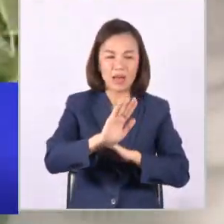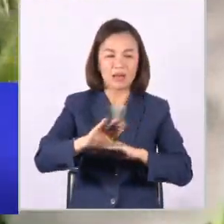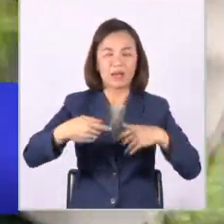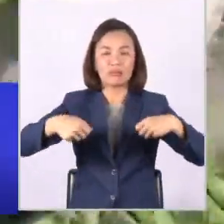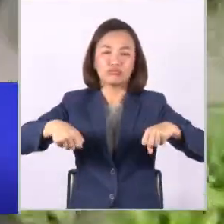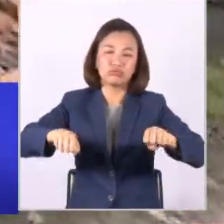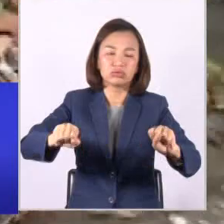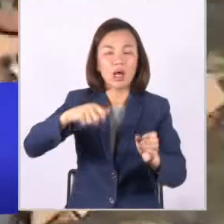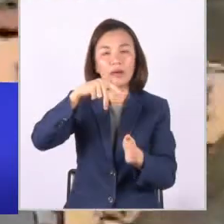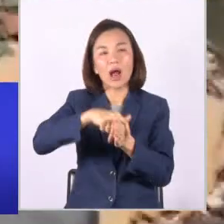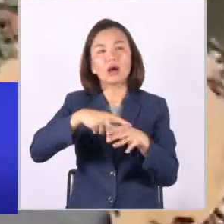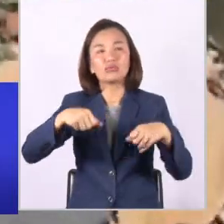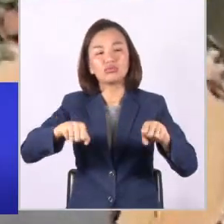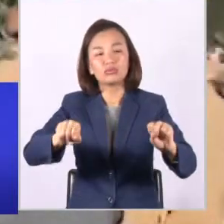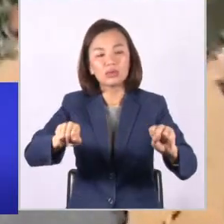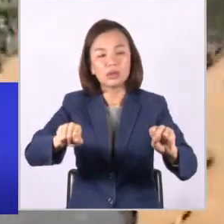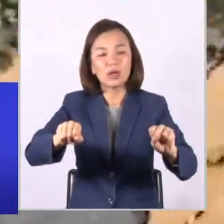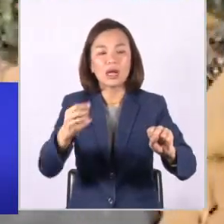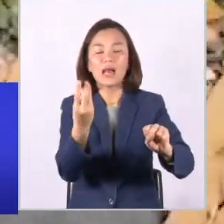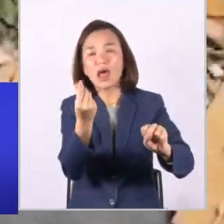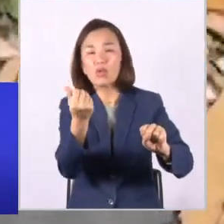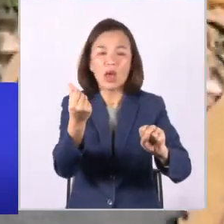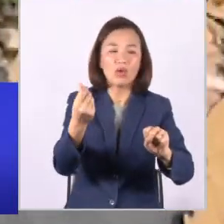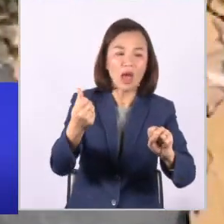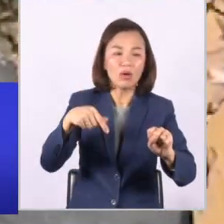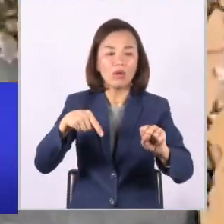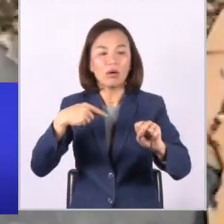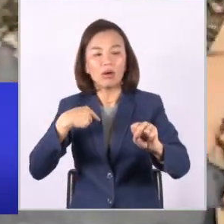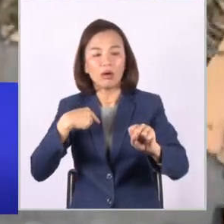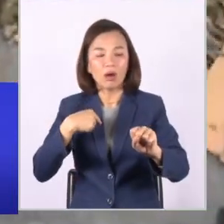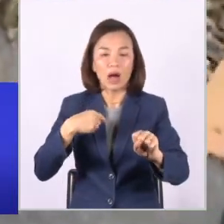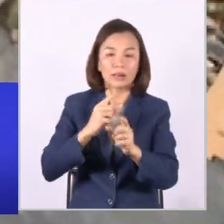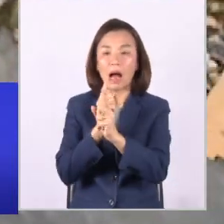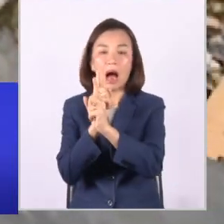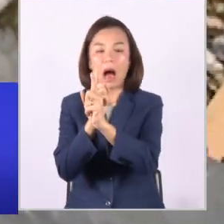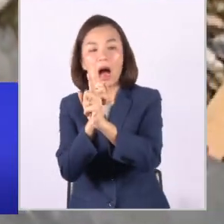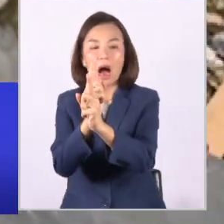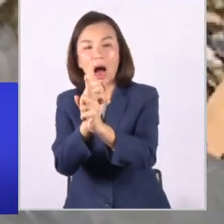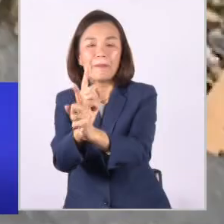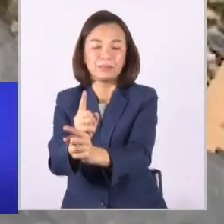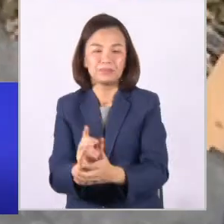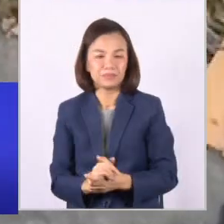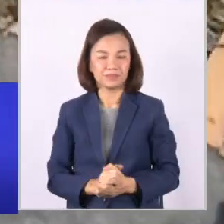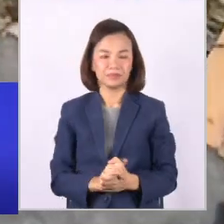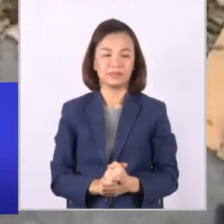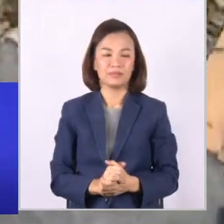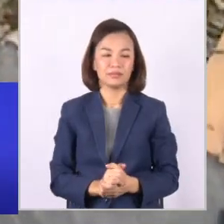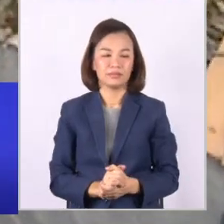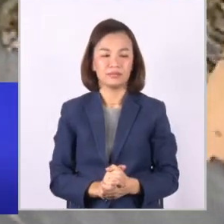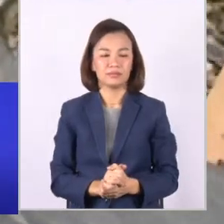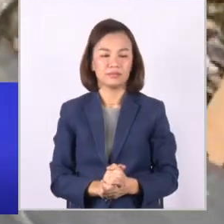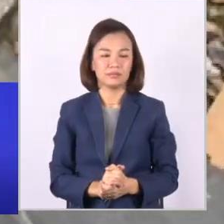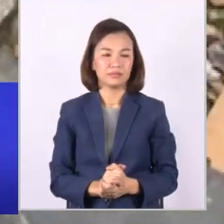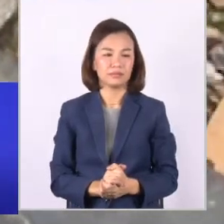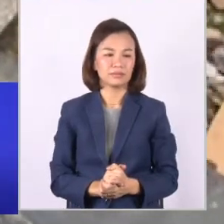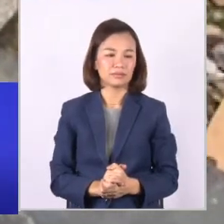นั่งซ้อนท้ายไปด้วยแฟนขี่มาเร็วอ้าวเร็วเธอไปฉันก็ไปเป็นภาพนี้ค่ะฟังหน่อย ว่าจะไม่หนีแ